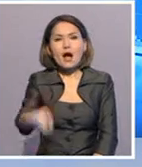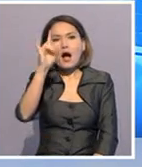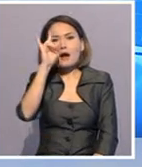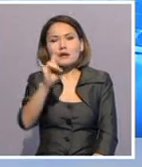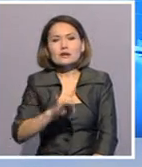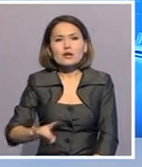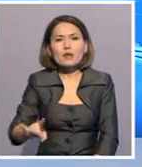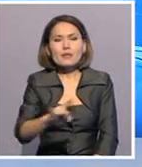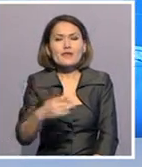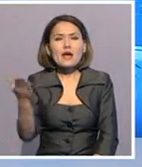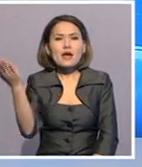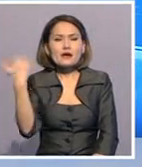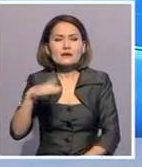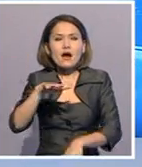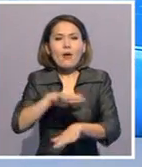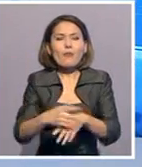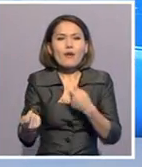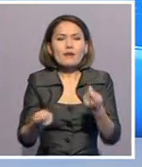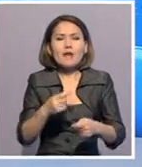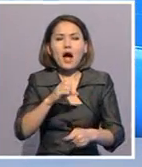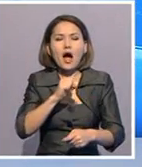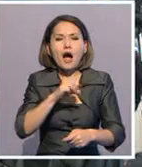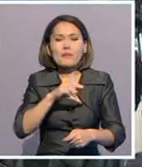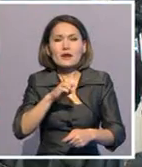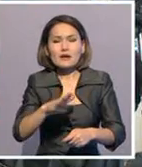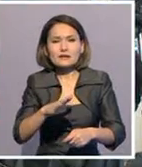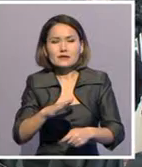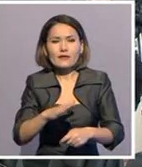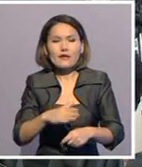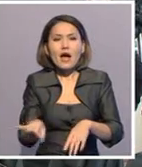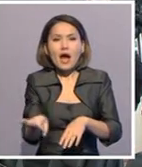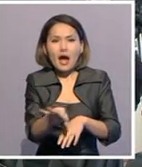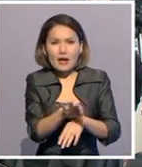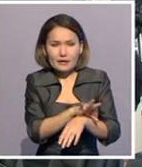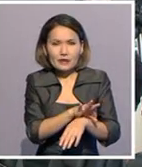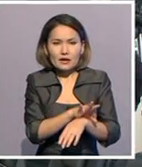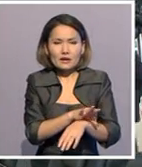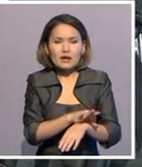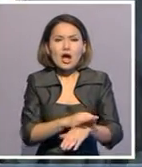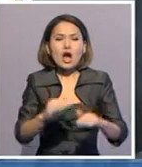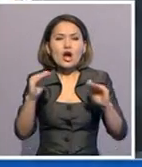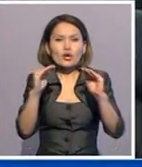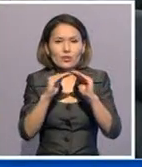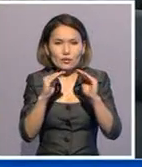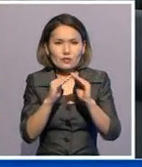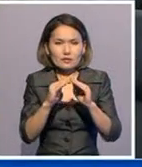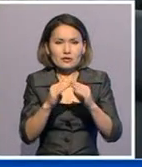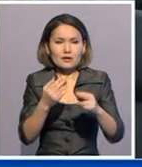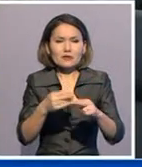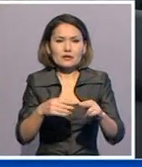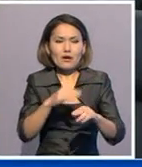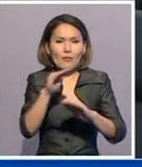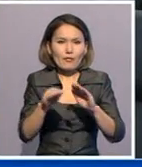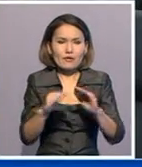Қазақстандық экс-банкир Мұхтар Әблязовтың әйелі Алма Шалабаева үй қамауынан шықты. Енді ол шет мемлекетке емін-еркін бара алады. Бұл жөнінде Сыртқы